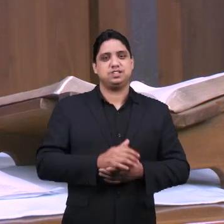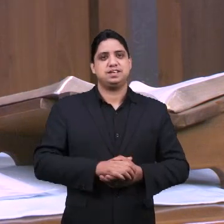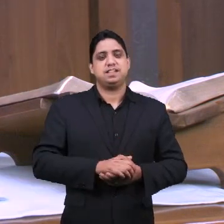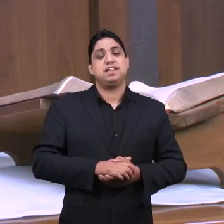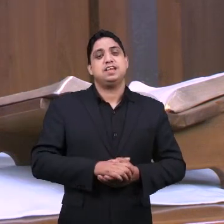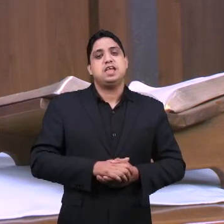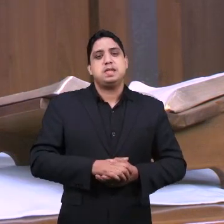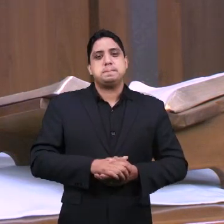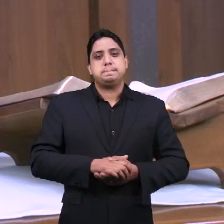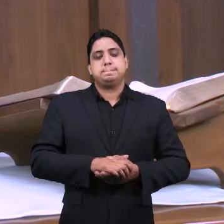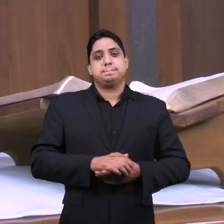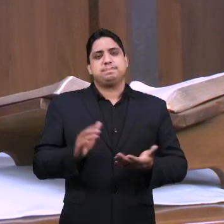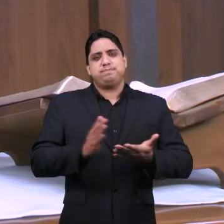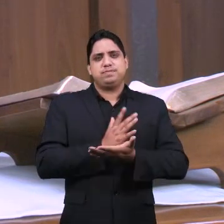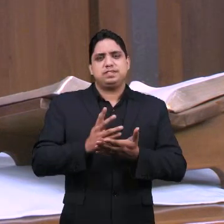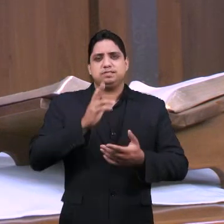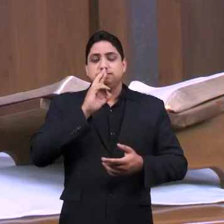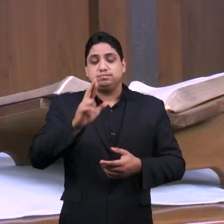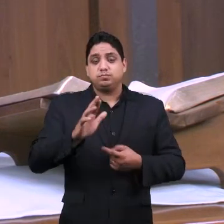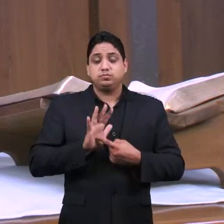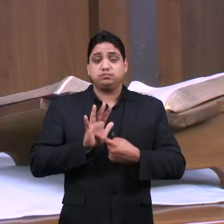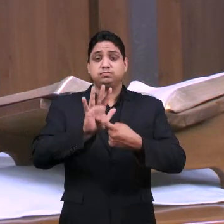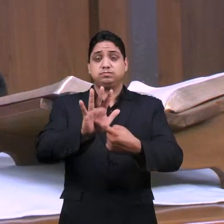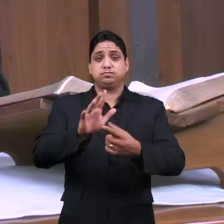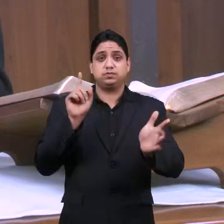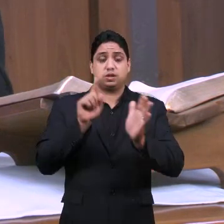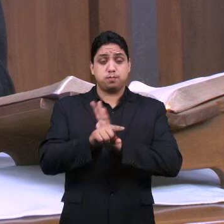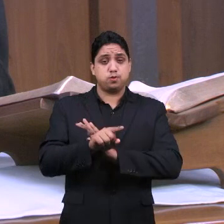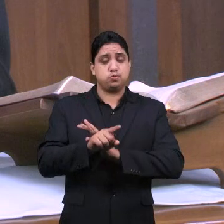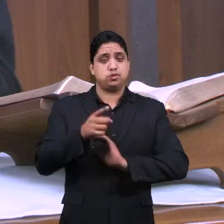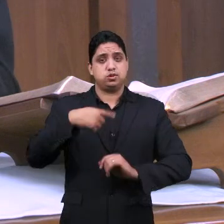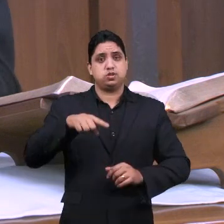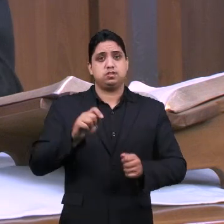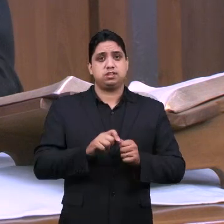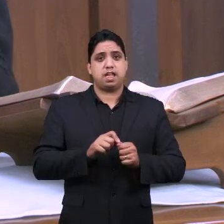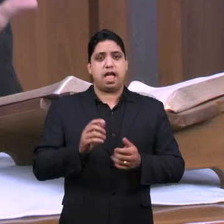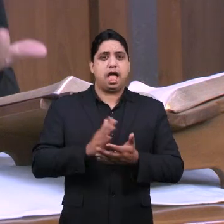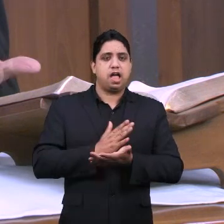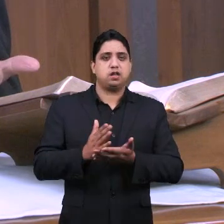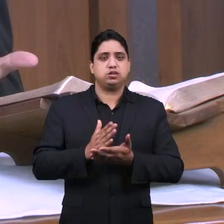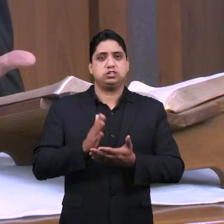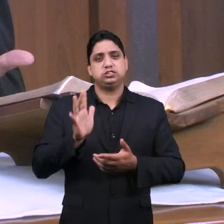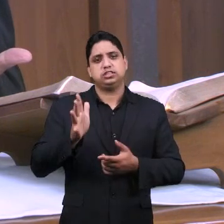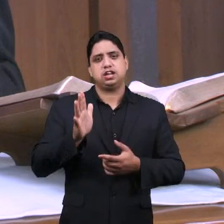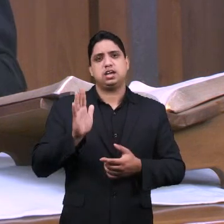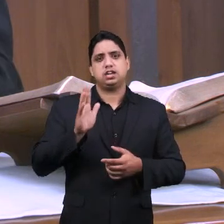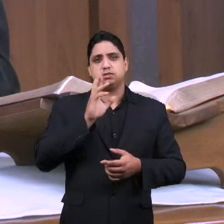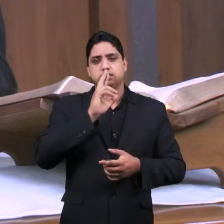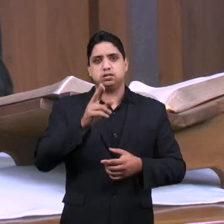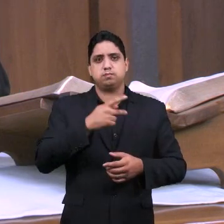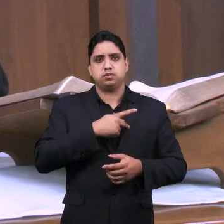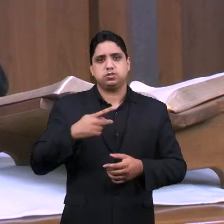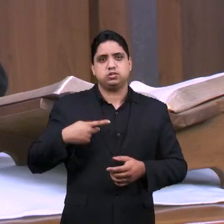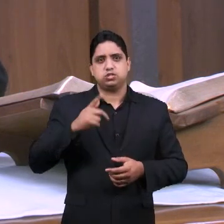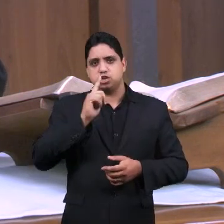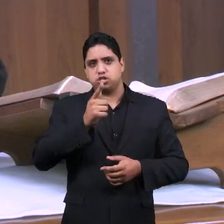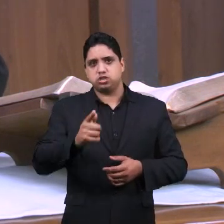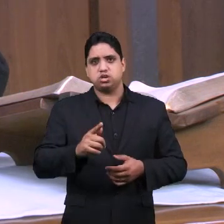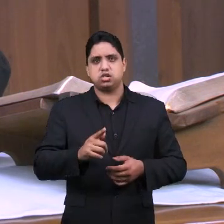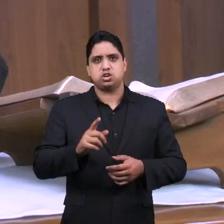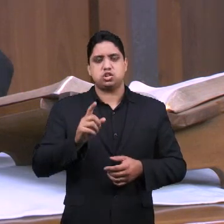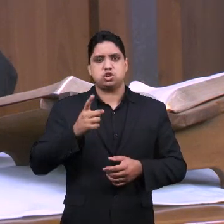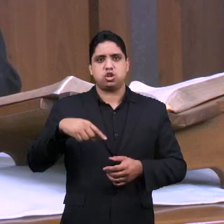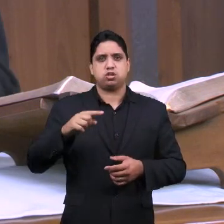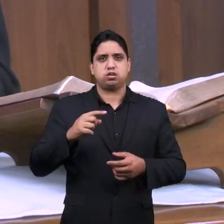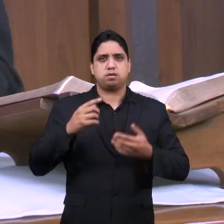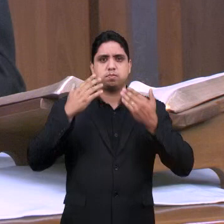Amen, mes frères. Nous allons continuer maintenant en présentant quelques réponses, des réponses qui ont été faites et quelques réponses comme ont été